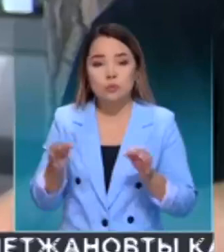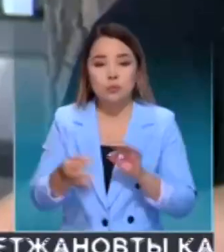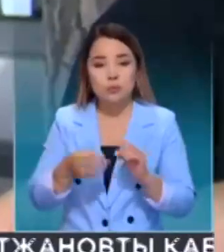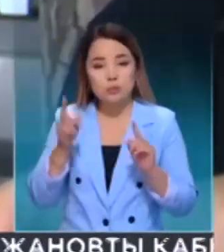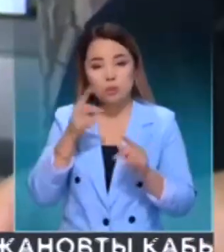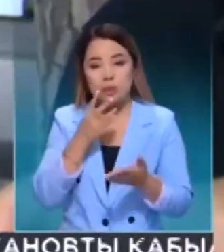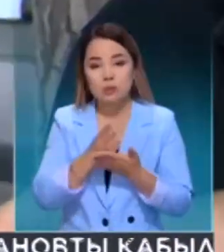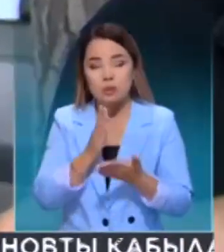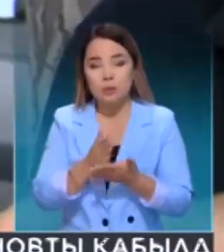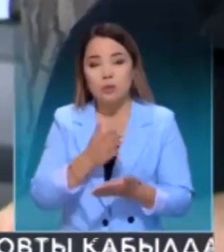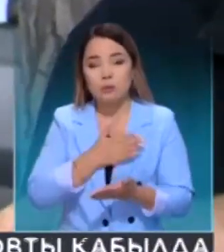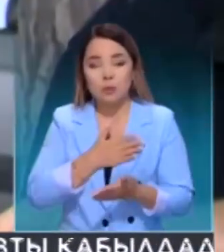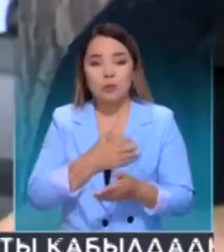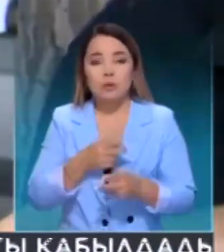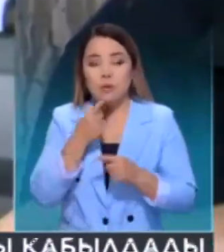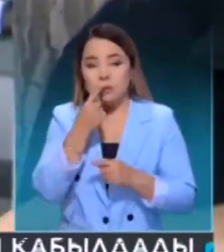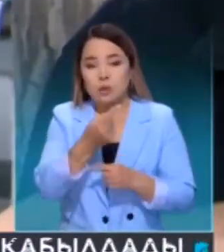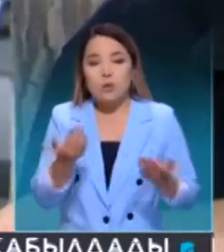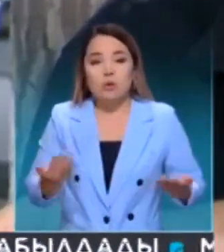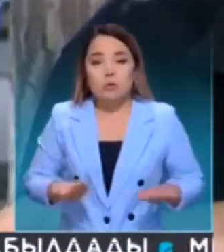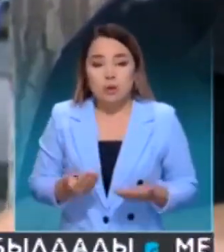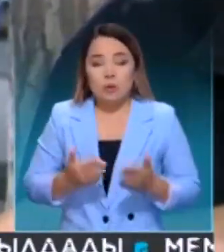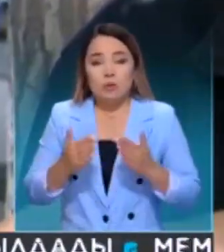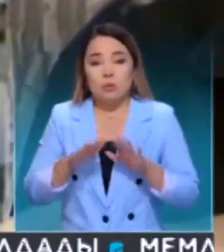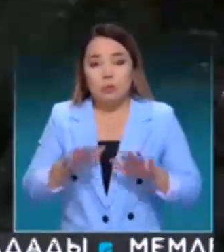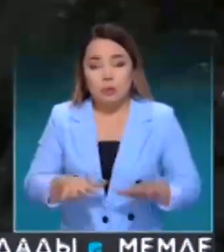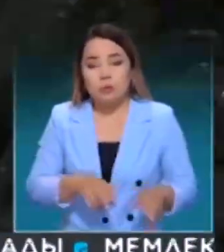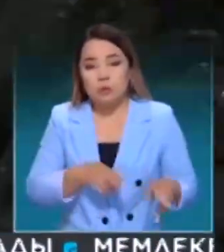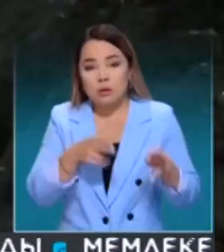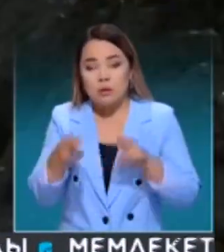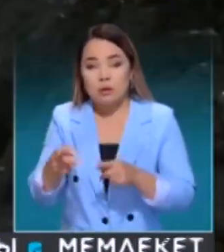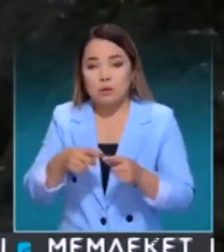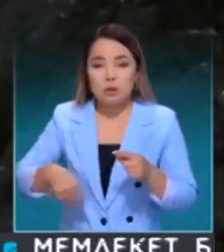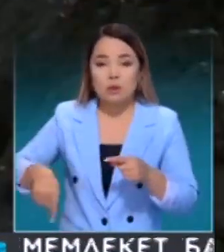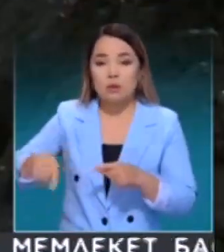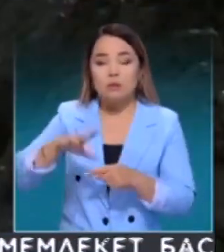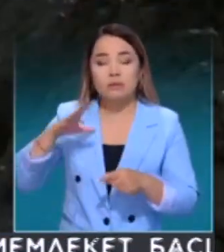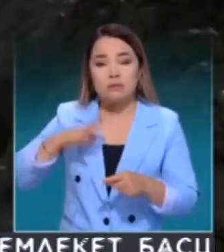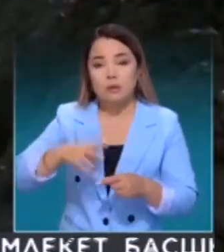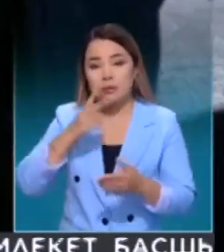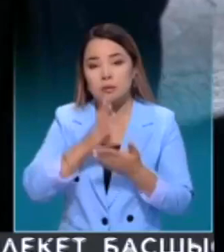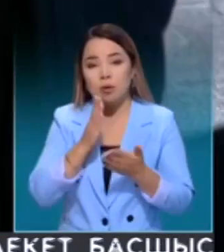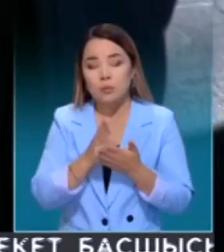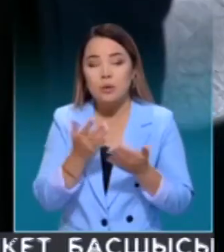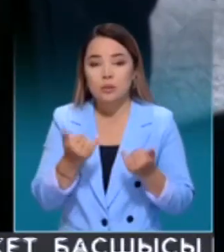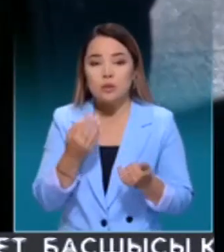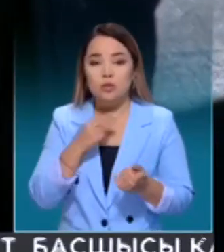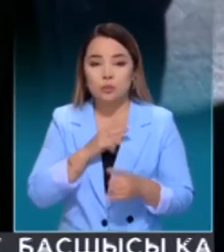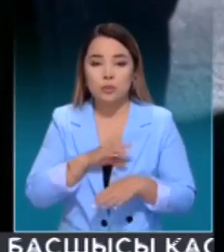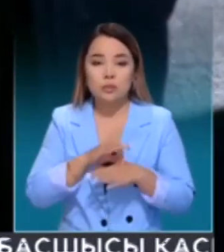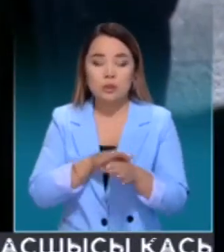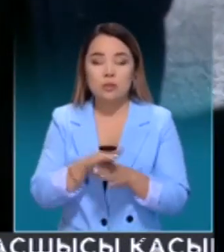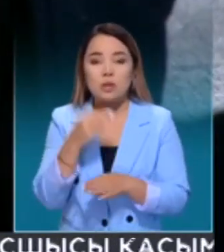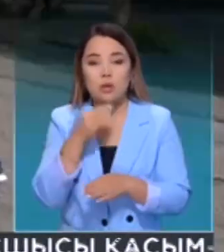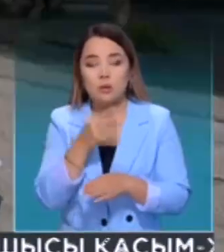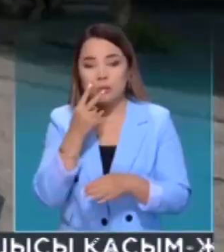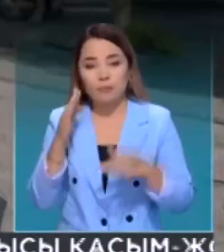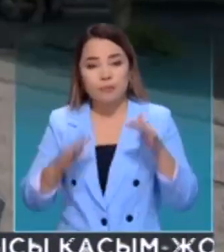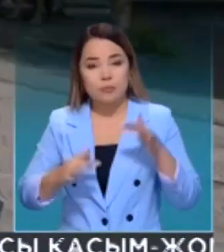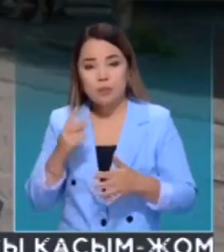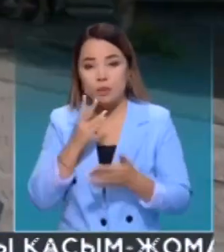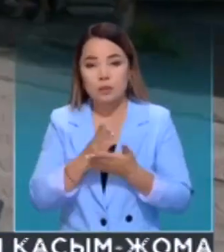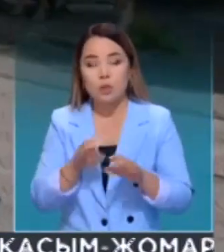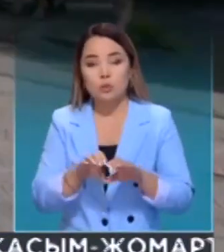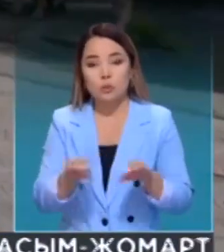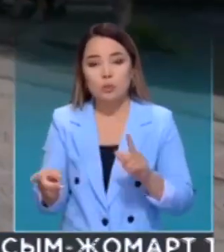көшелерде. Мен ана жақта тұрамын, үйге бару үшін былай айналып керек бәрін. Тағы бір атқарылып жатырған жұмыстың сапасына күмәнмен қарайды.